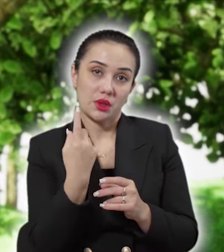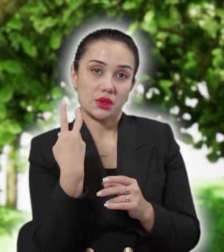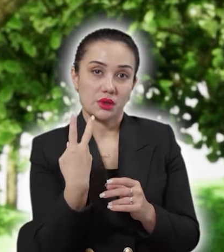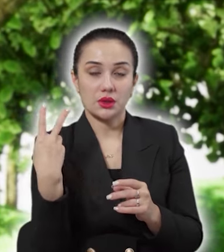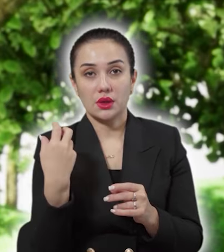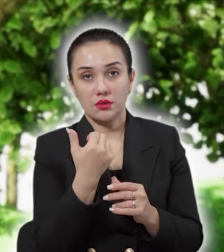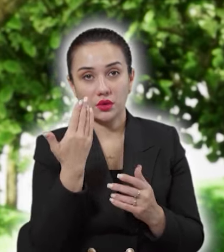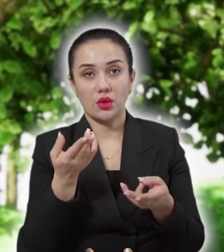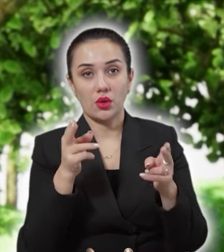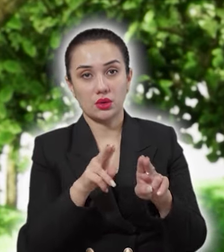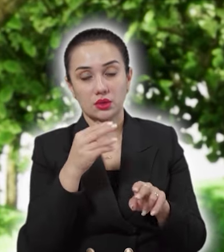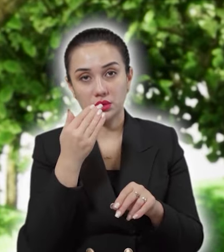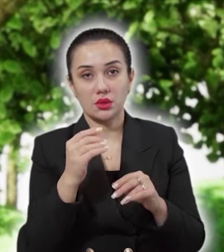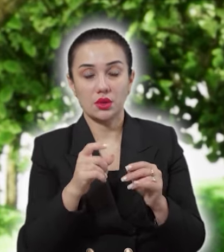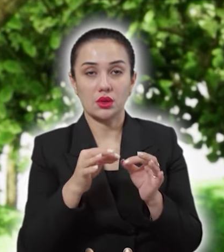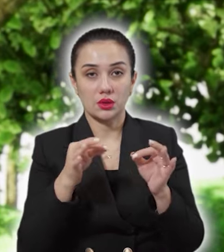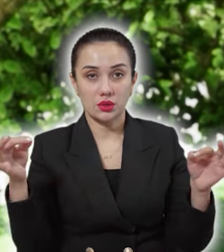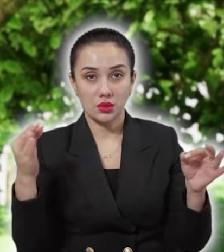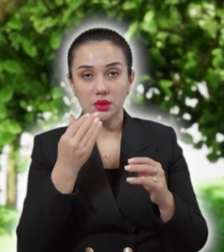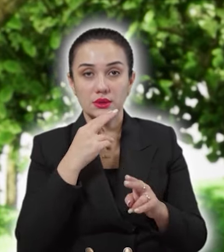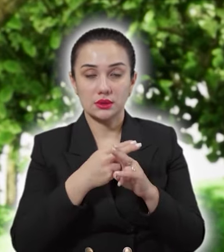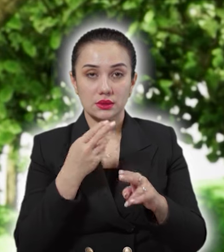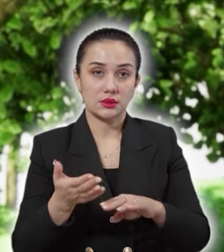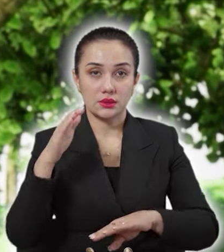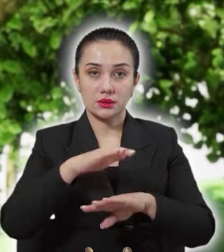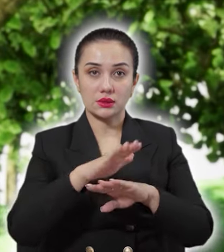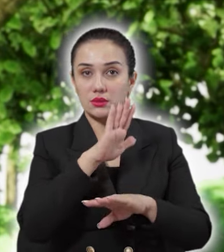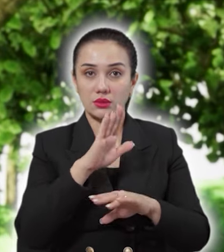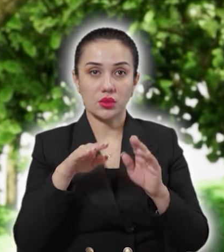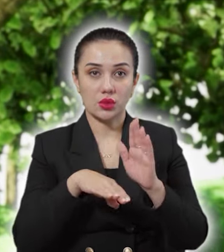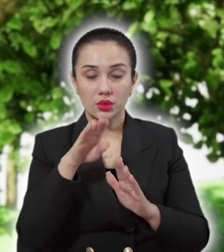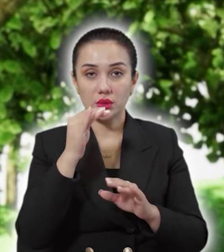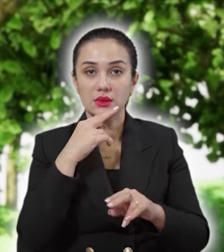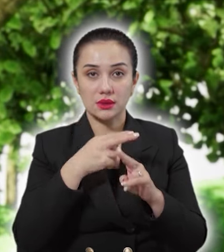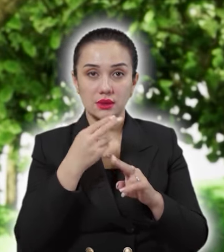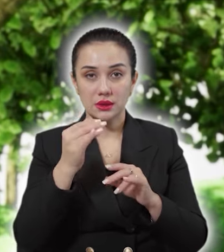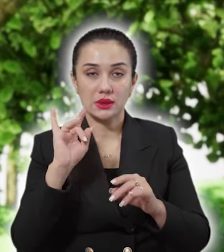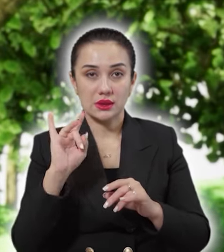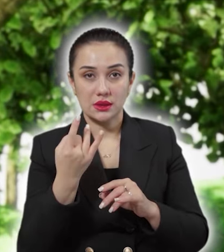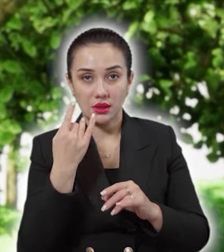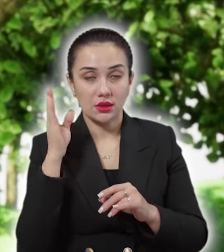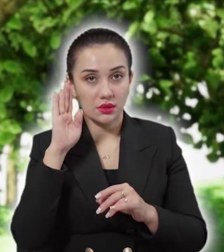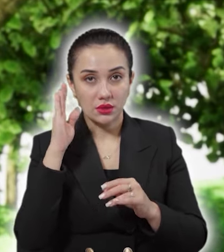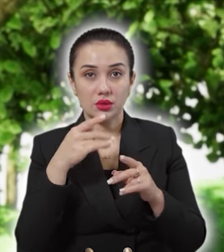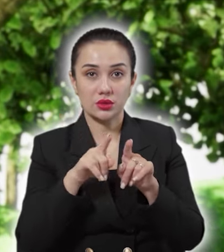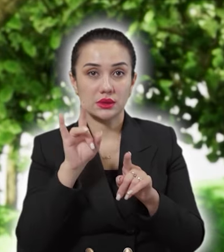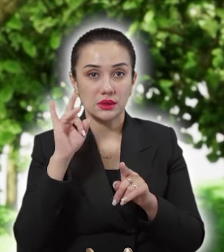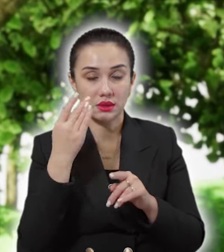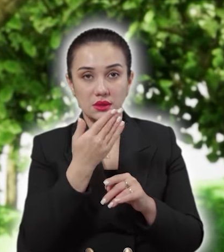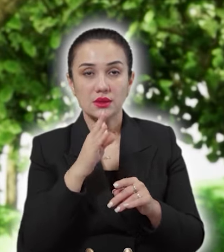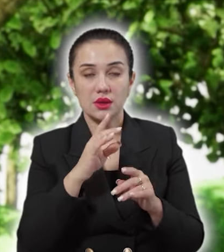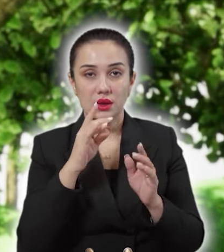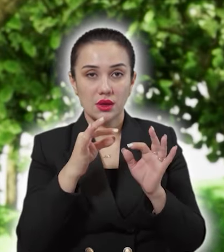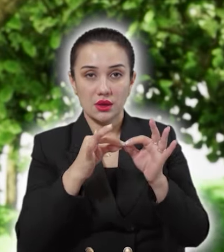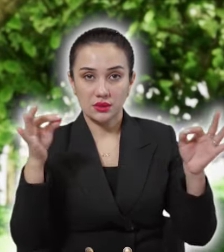va 1-2 hafta qoldiriladi. Novdalar ustiga temir buyum bostirmagan ma'qul. Chunki temir suvda zanglaydi va